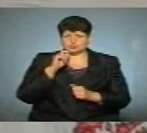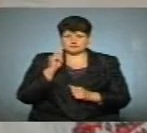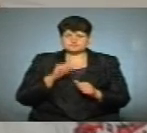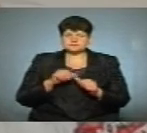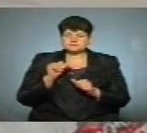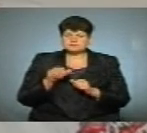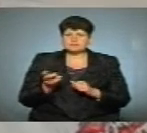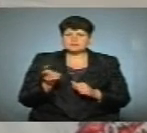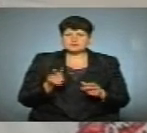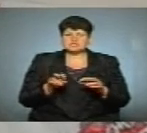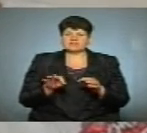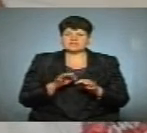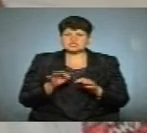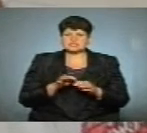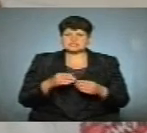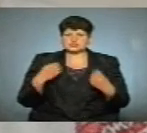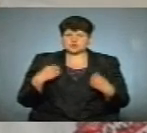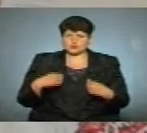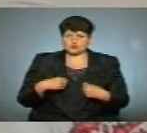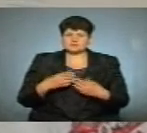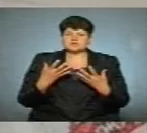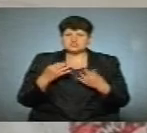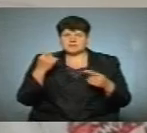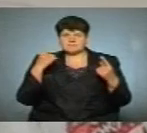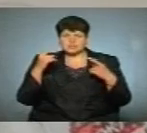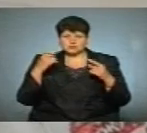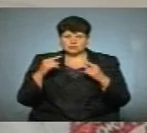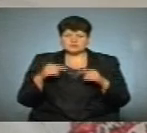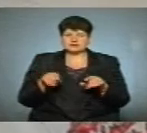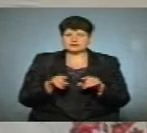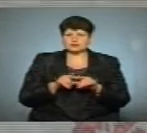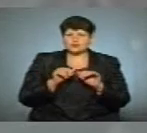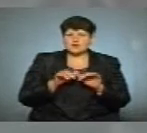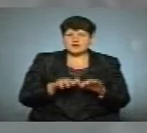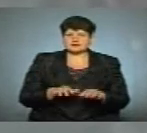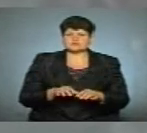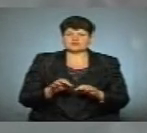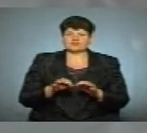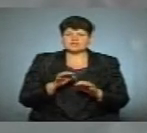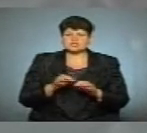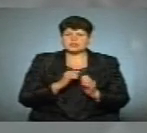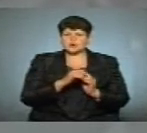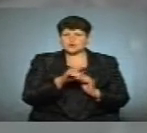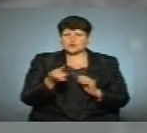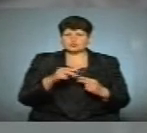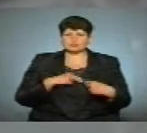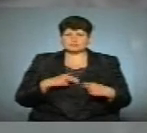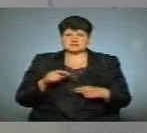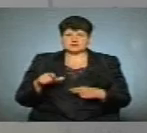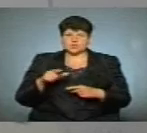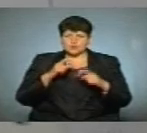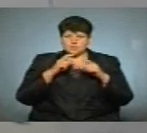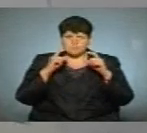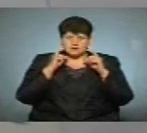що ми прийшли у вишитих сорочках, ми ще придумали таку акцію – вишити кожному працівникові